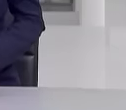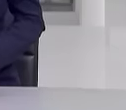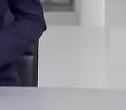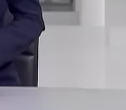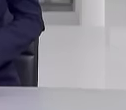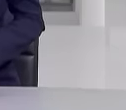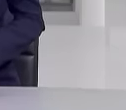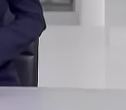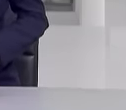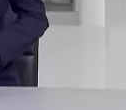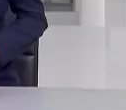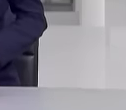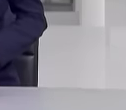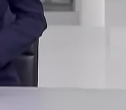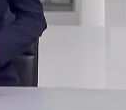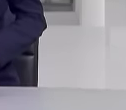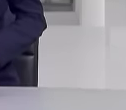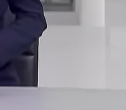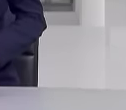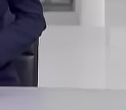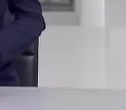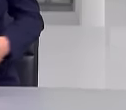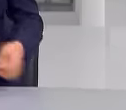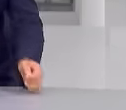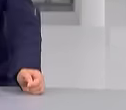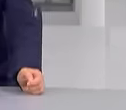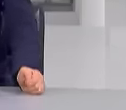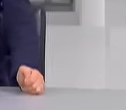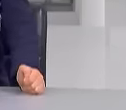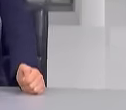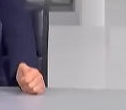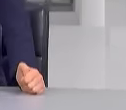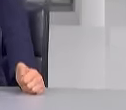Baik, seterusnya untuk perkembangan sukan kita akan bersama dengan Nazri. Nazri?